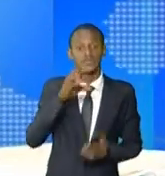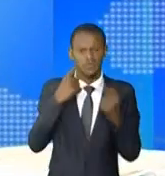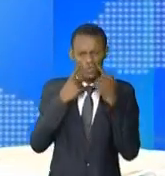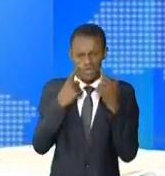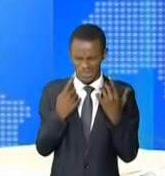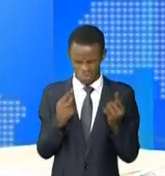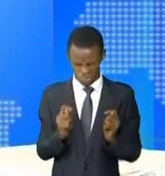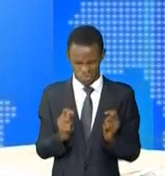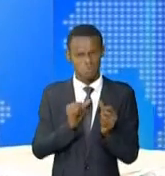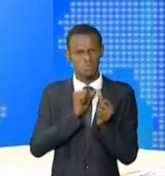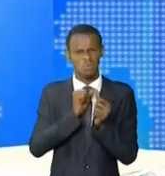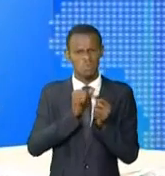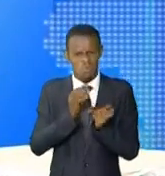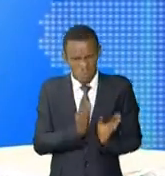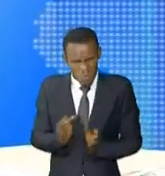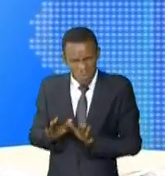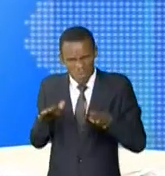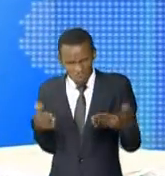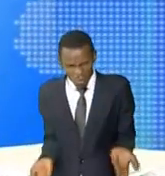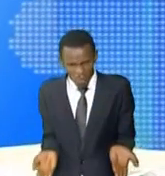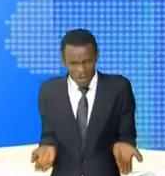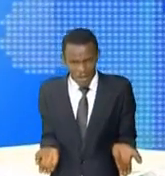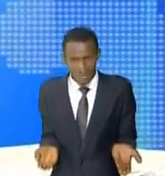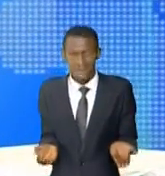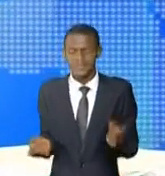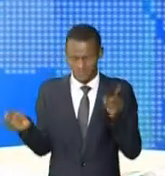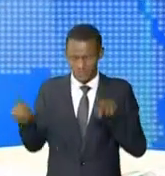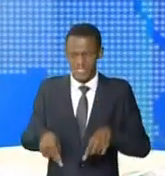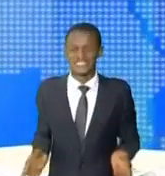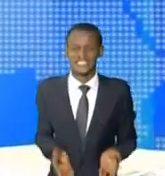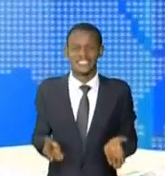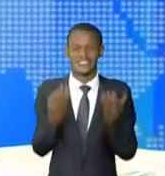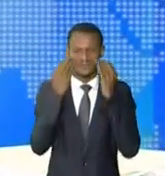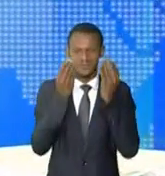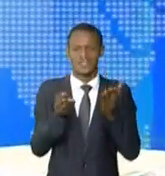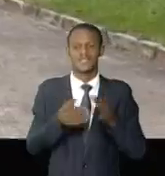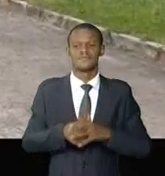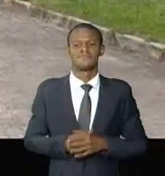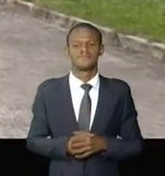du journal télévisé en passant du conseil de rédaction, l'alignement jusqu'à la diffusion.